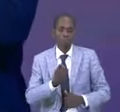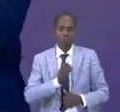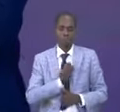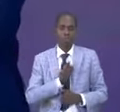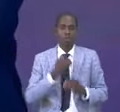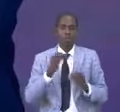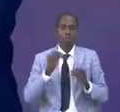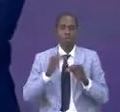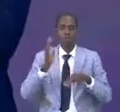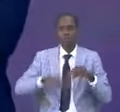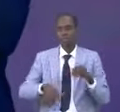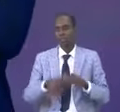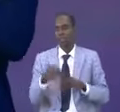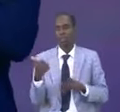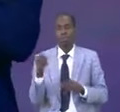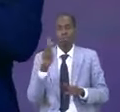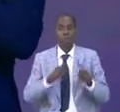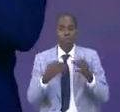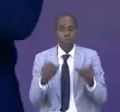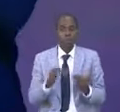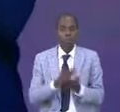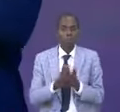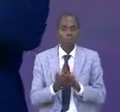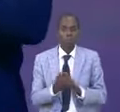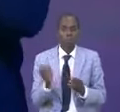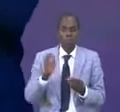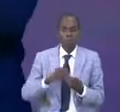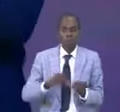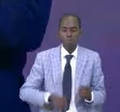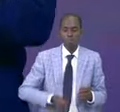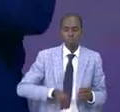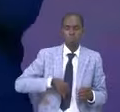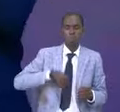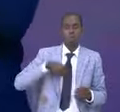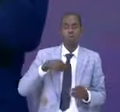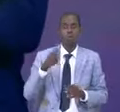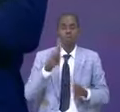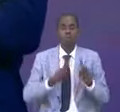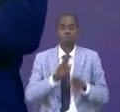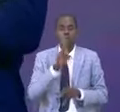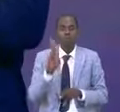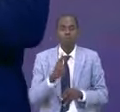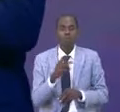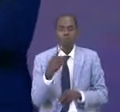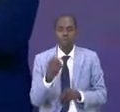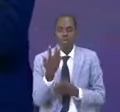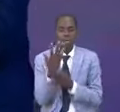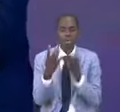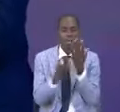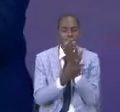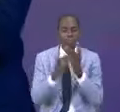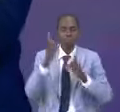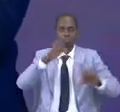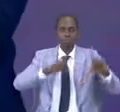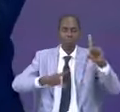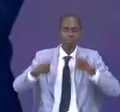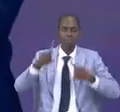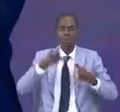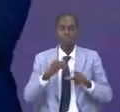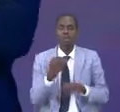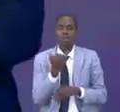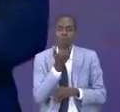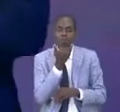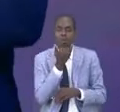orgueilleux ils ne sont plus humbles les gens utilisent le cœur le maire leur bouche fermée le Père